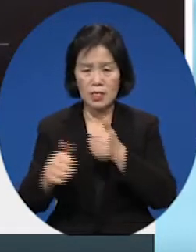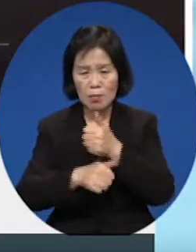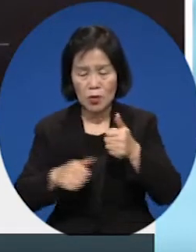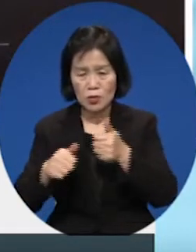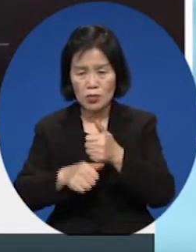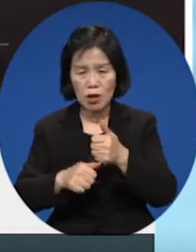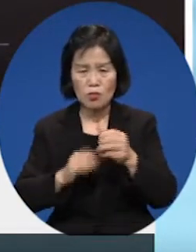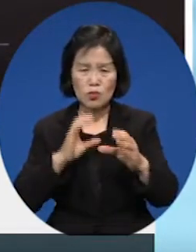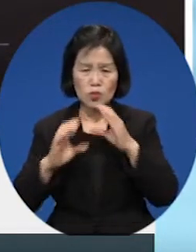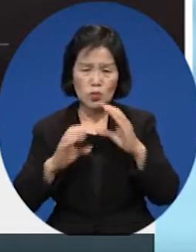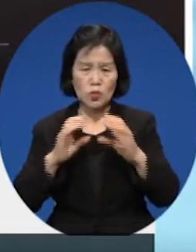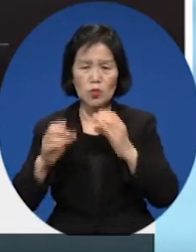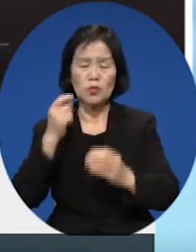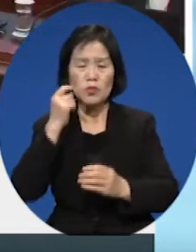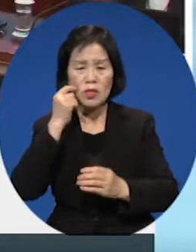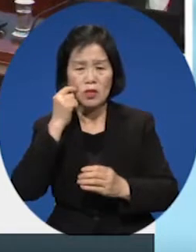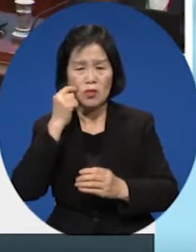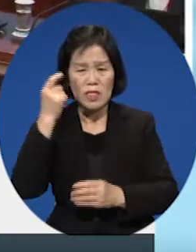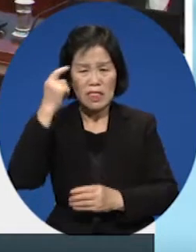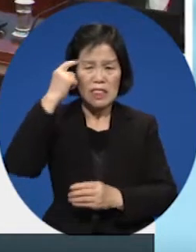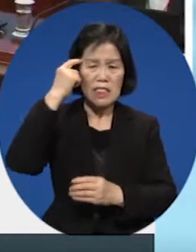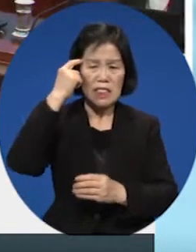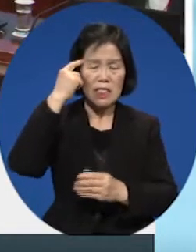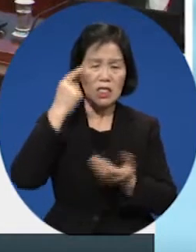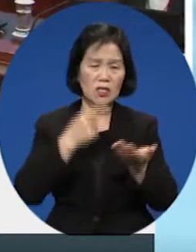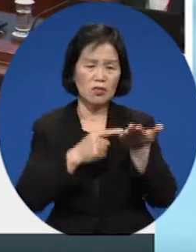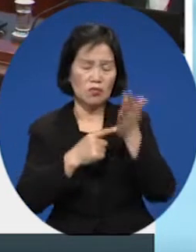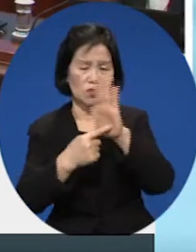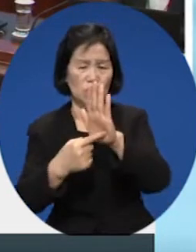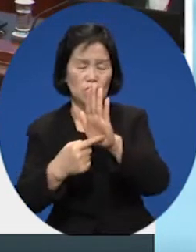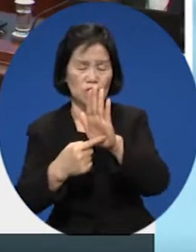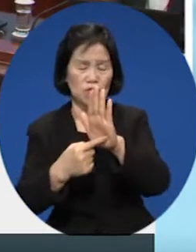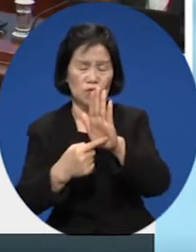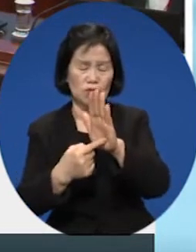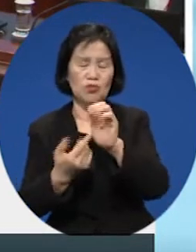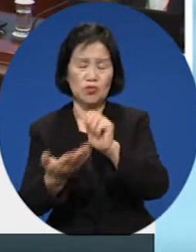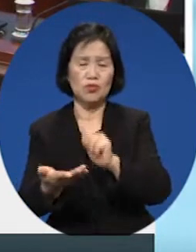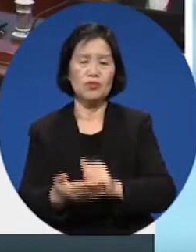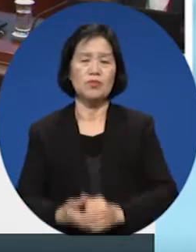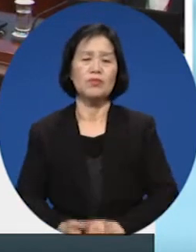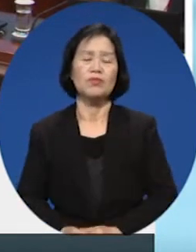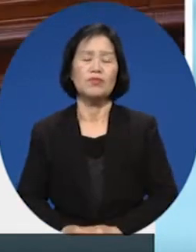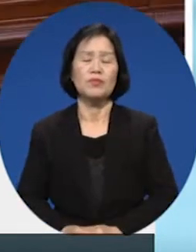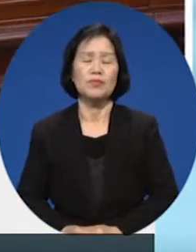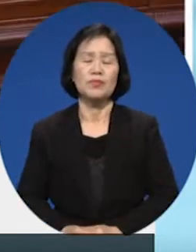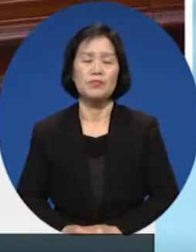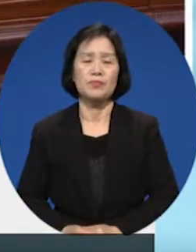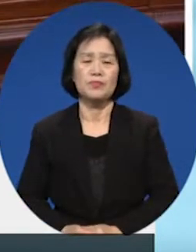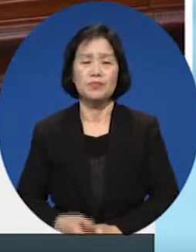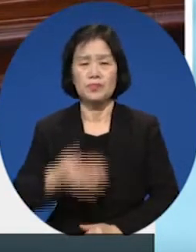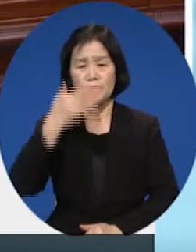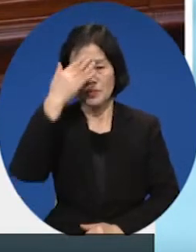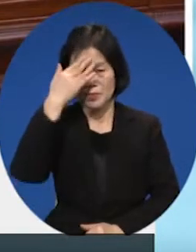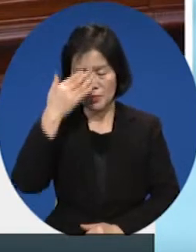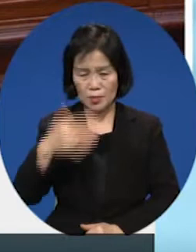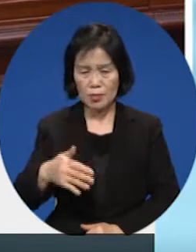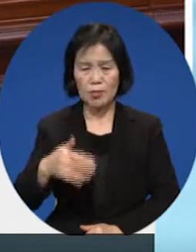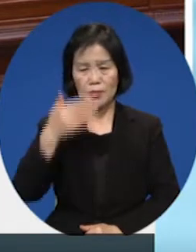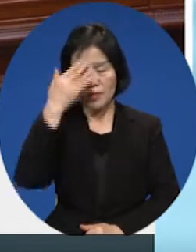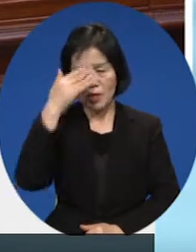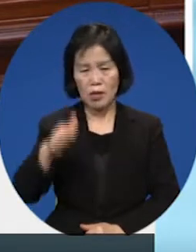소통도 제대로 못하고 있다고 하는 인식을 국민들에게 주기에 충분한 사건이었다 이렇게 생각이 되구요 다행히 또 t 보면